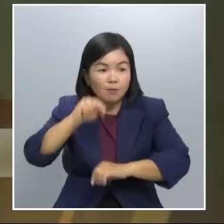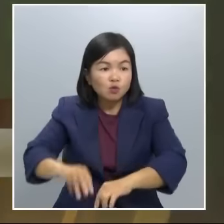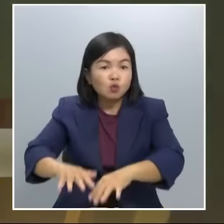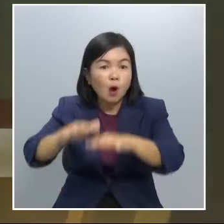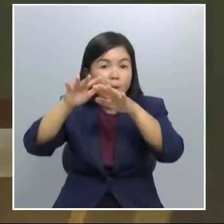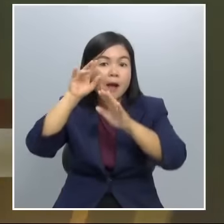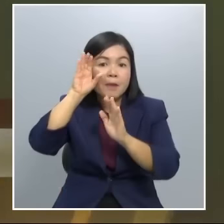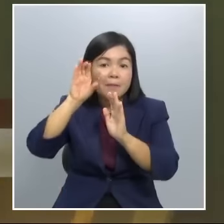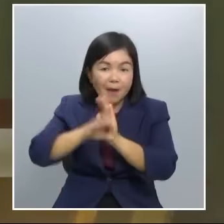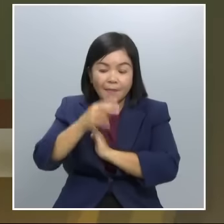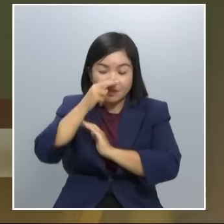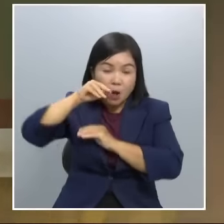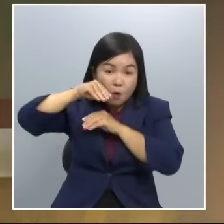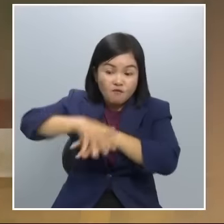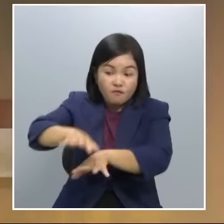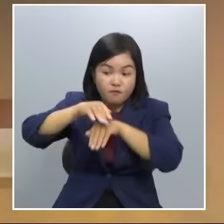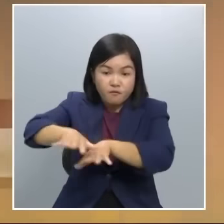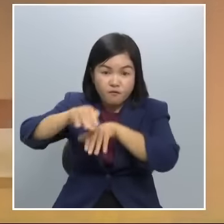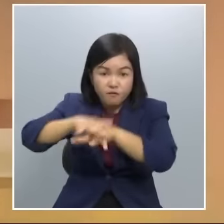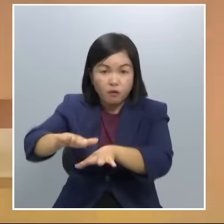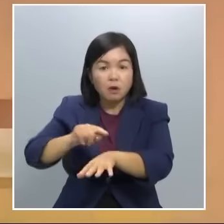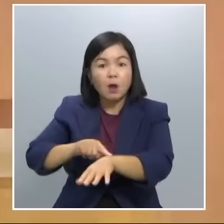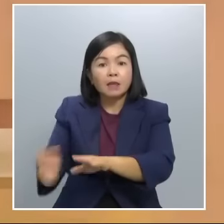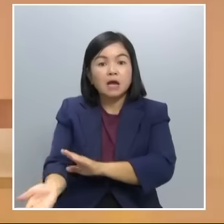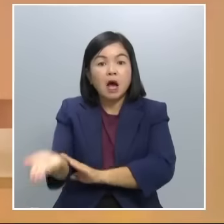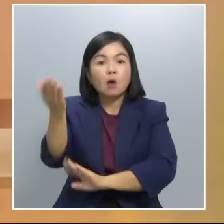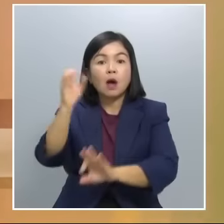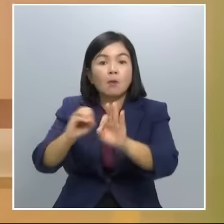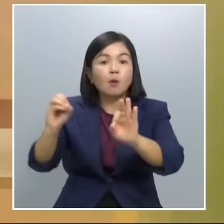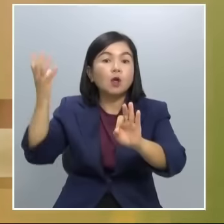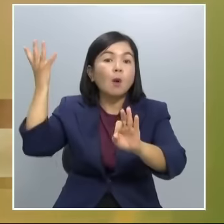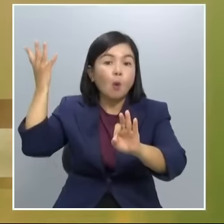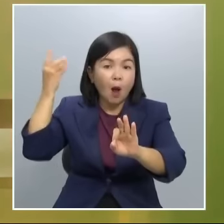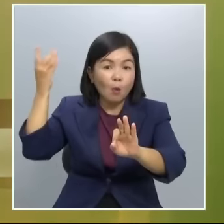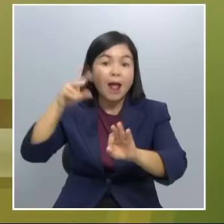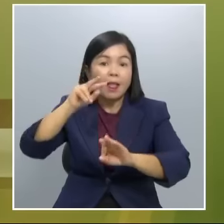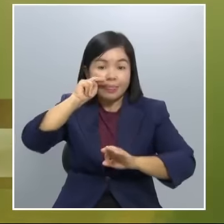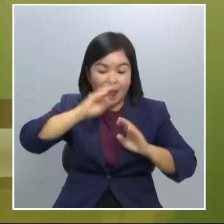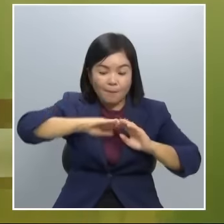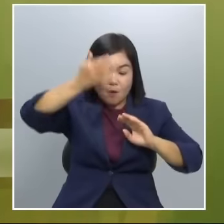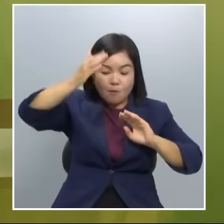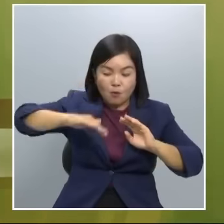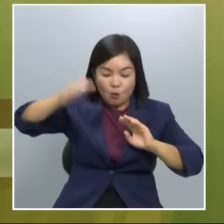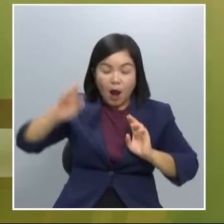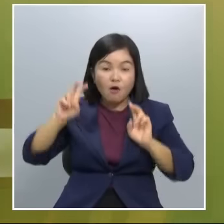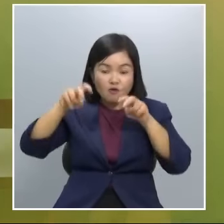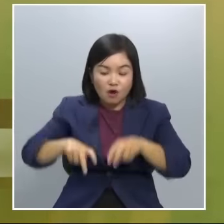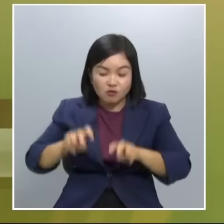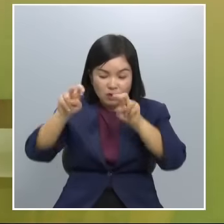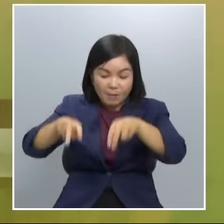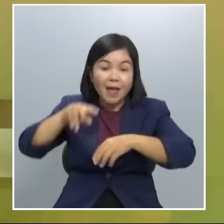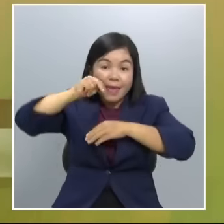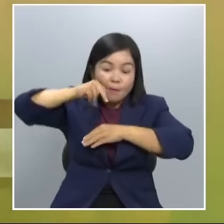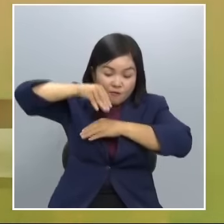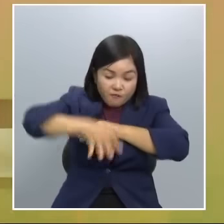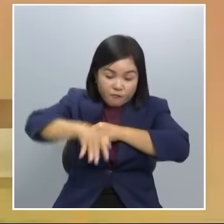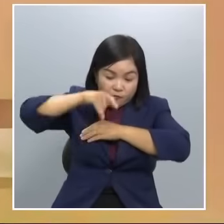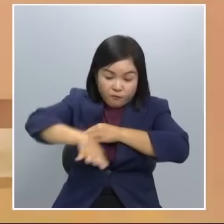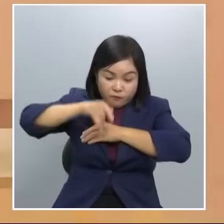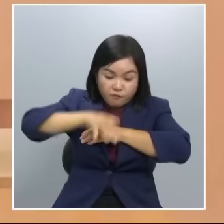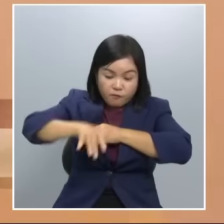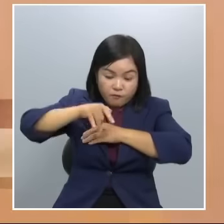ภาพอย่างที่เห็นนี่แหละตั้งแต่ประมาณสัก9โมงน้ำที่หลากลงมาจากอุทยานแห่งชาติดอยสุเทพปุยรุนแรงเ